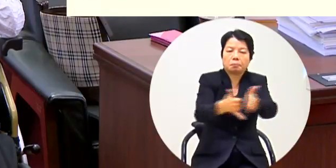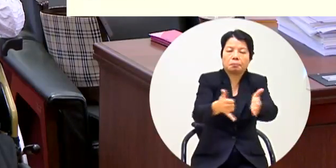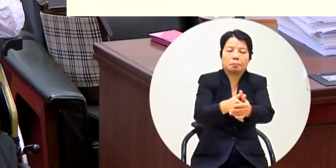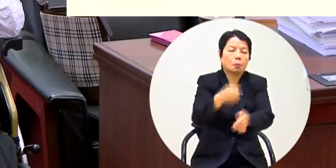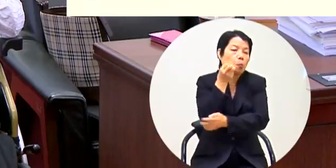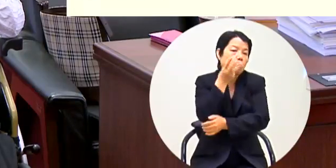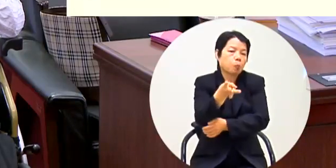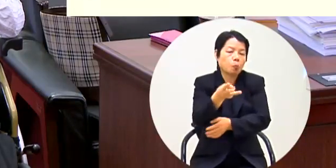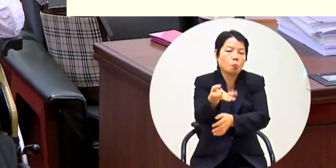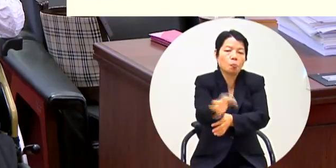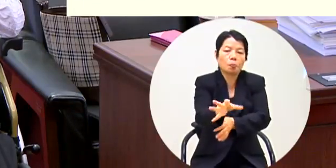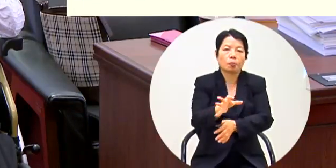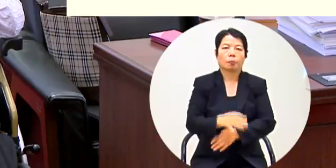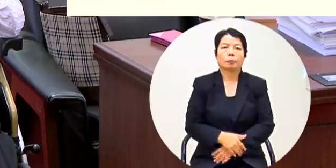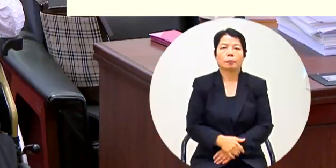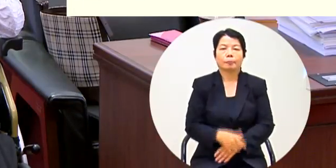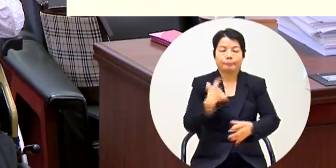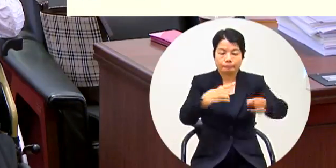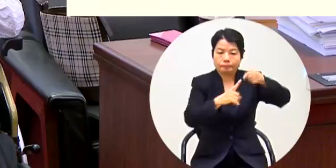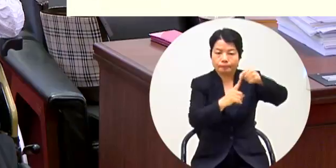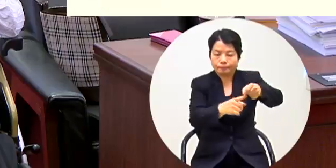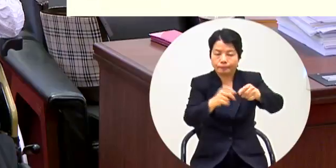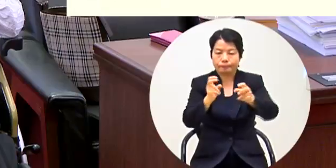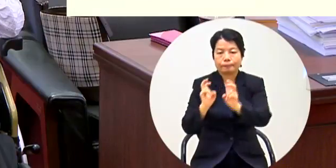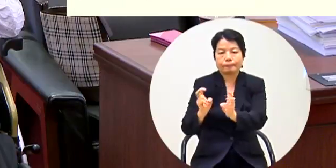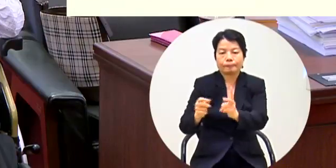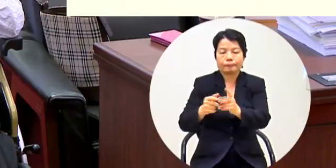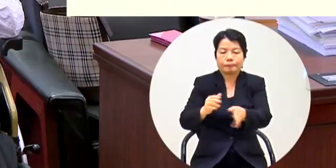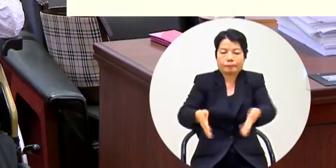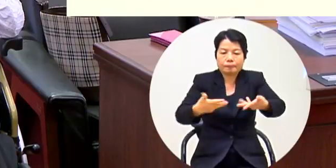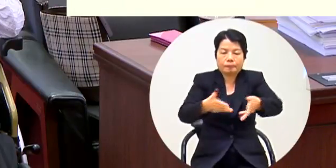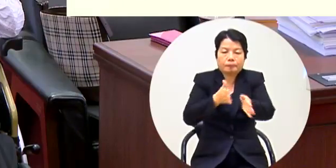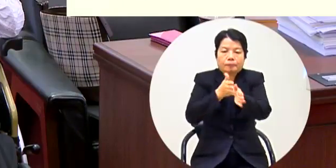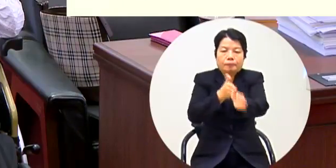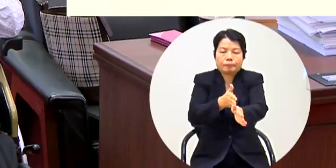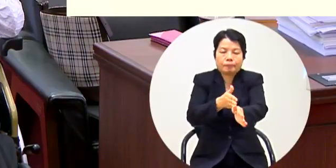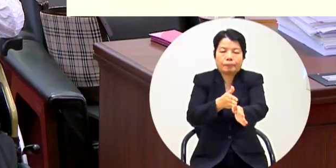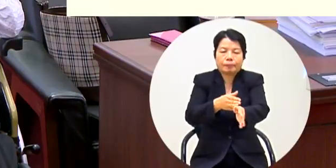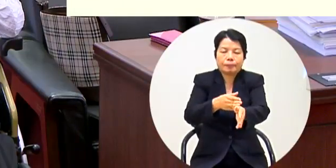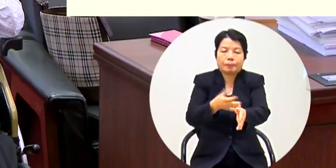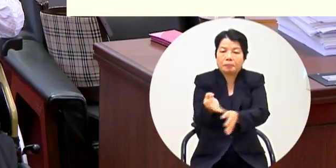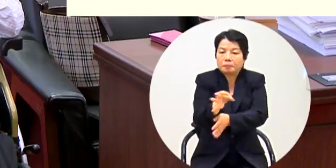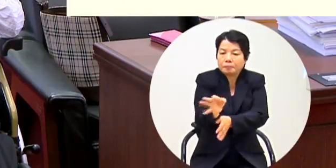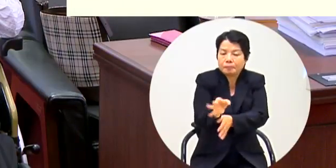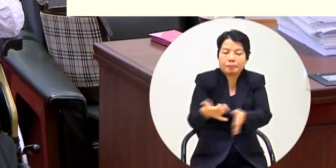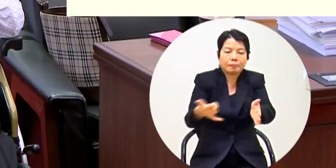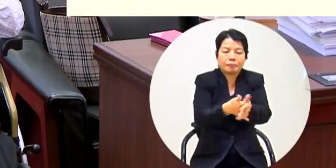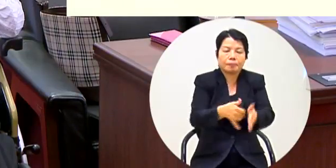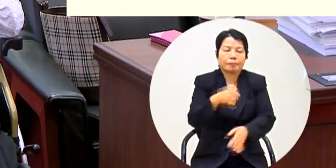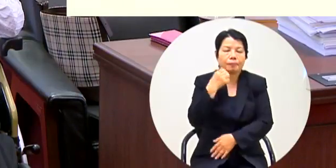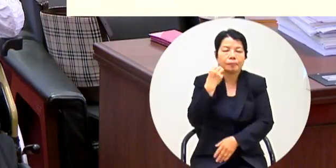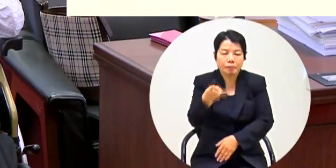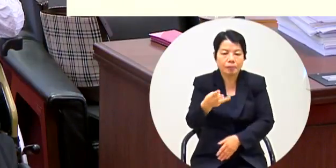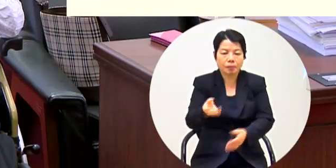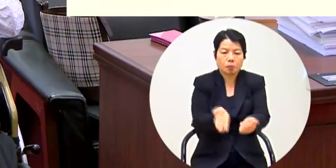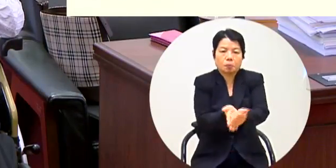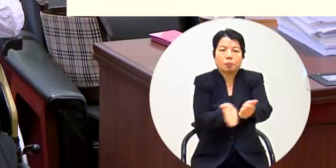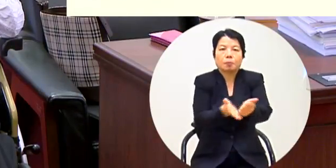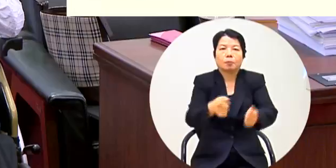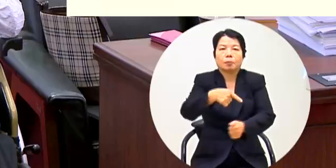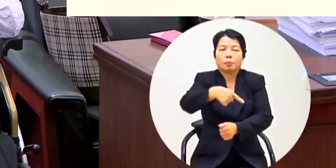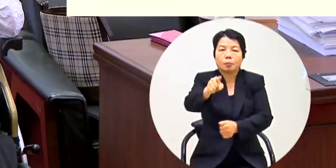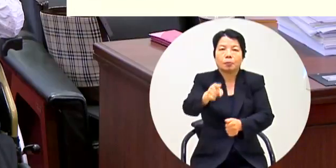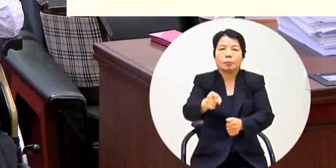捷运啊客运轻轨等等大众运输系统呢几乎都是免费的，就是鼓励大家搭乘大众运输系统去减